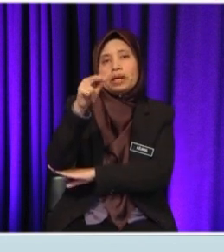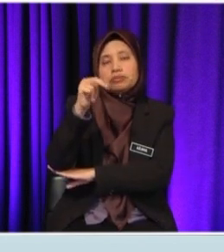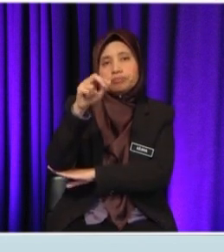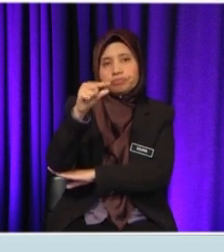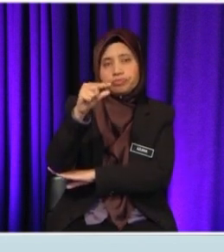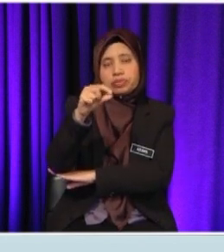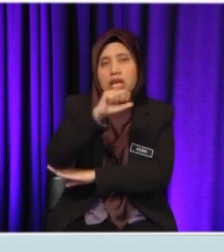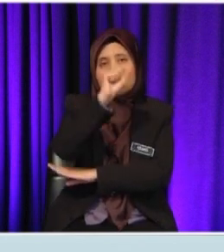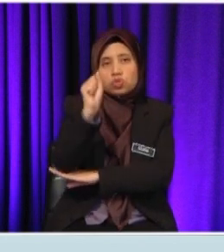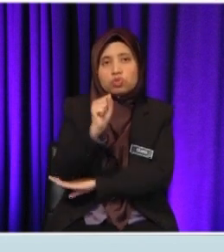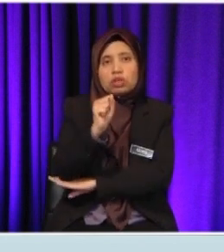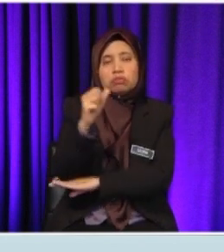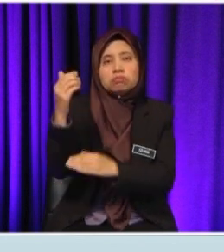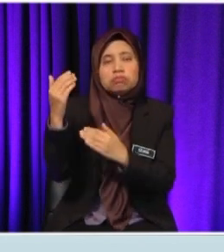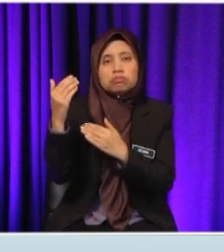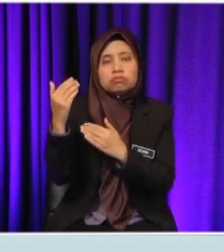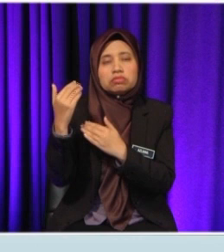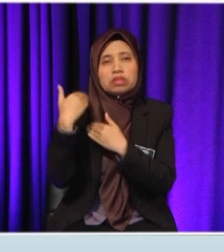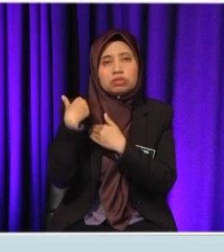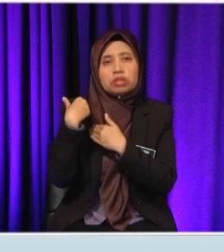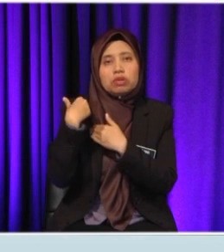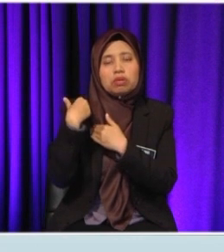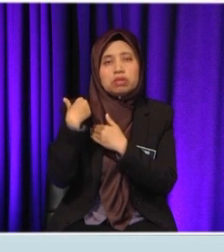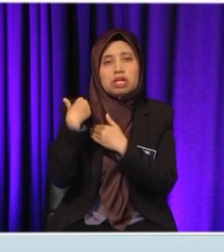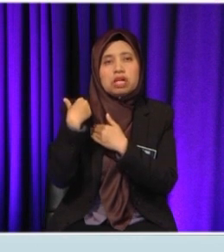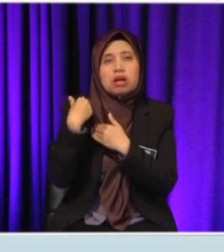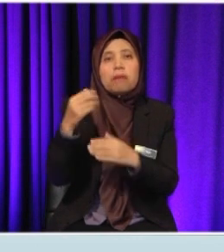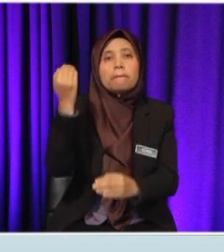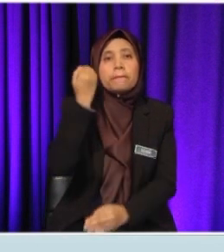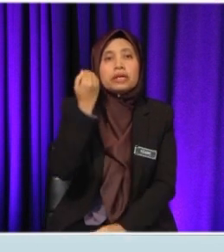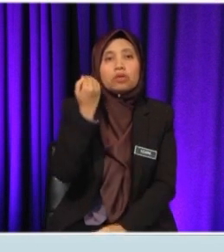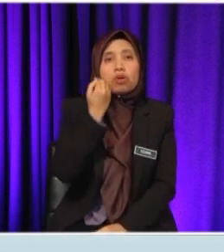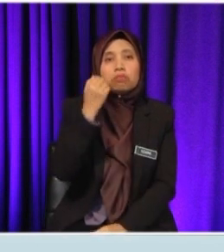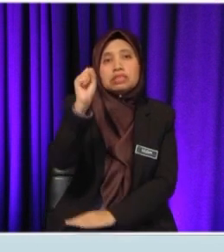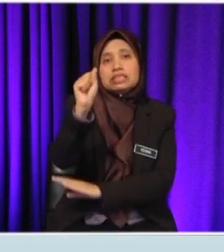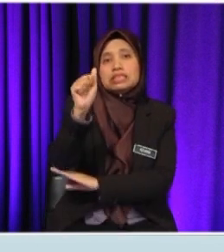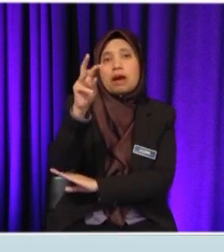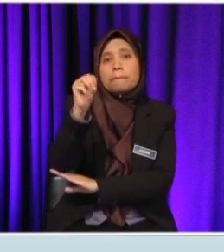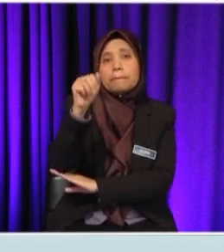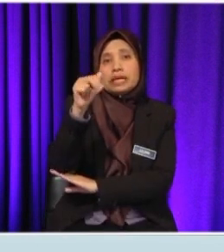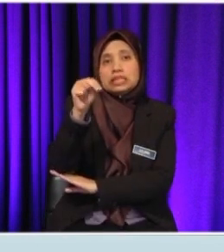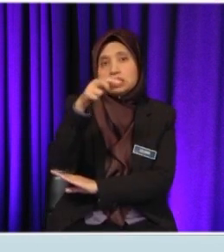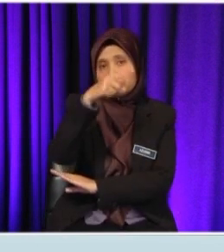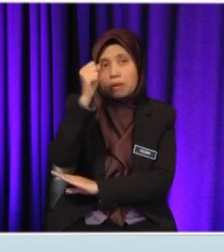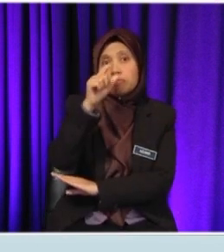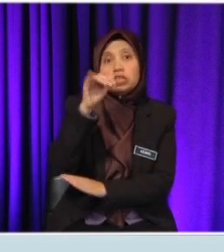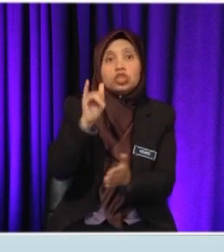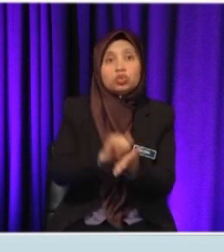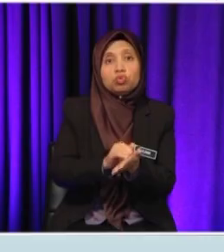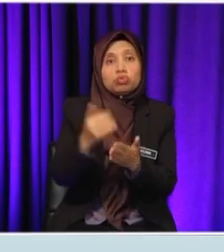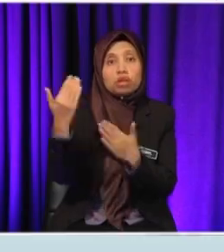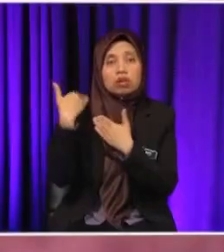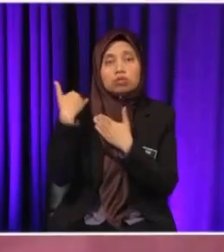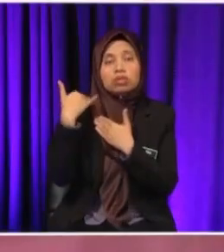kedua, seorang yang bertanggungjawab 1 markah. Peguam menyamar syarikat kereta api Trenegara KTN kerana merasakan itu tanggungjawab sebagai seorang peguam